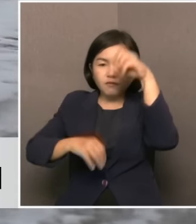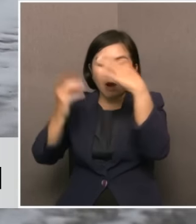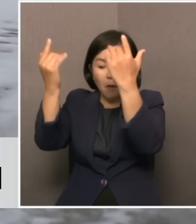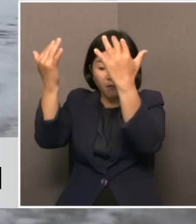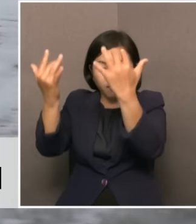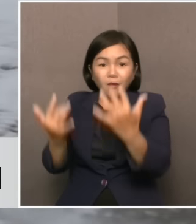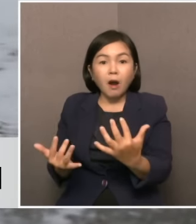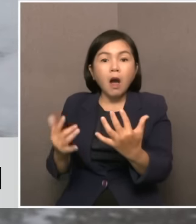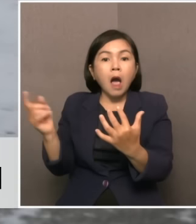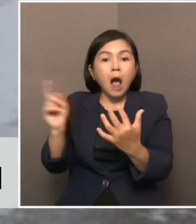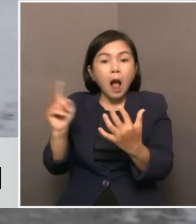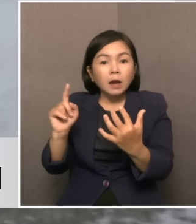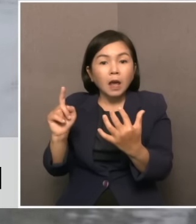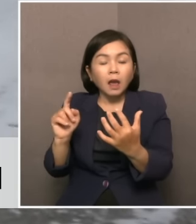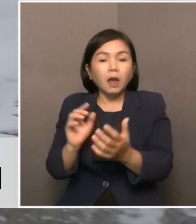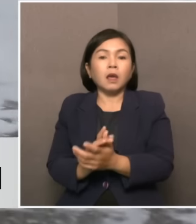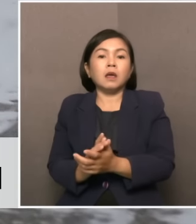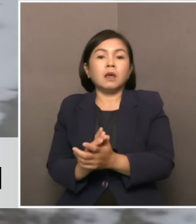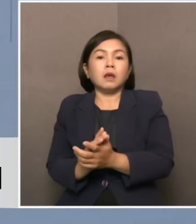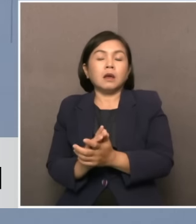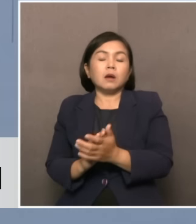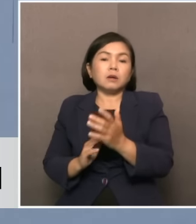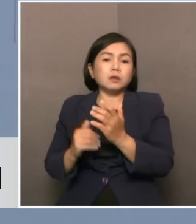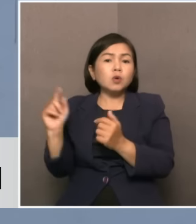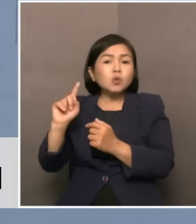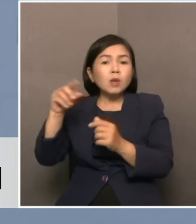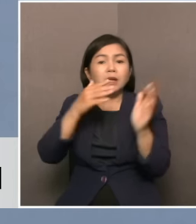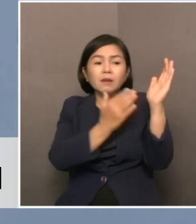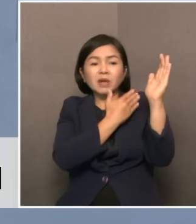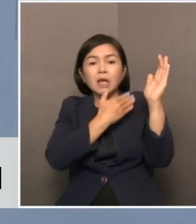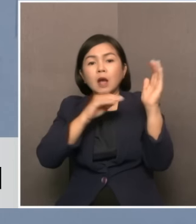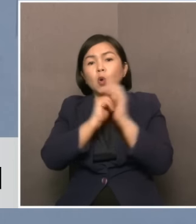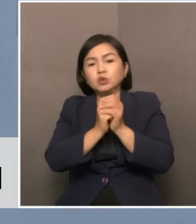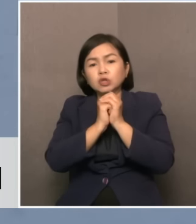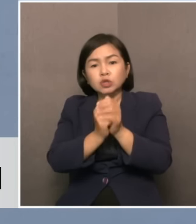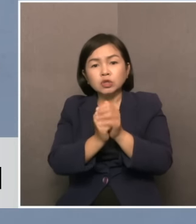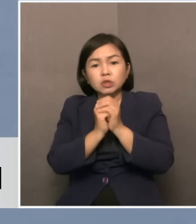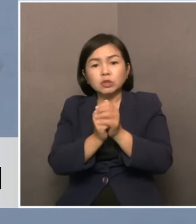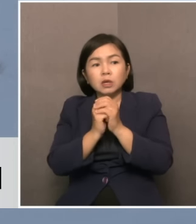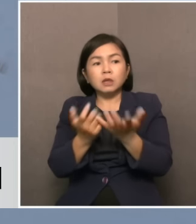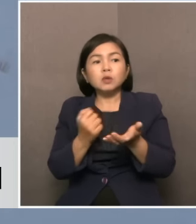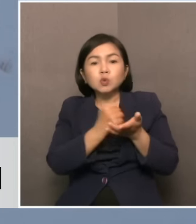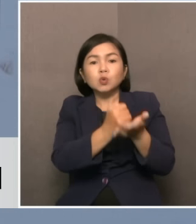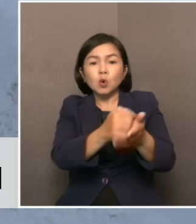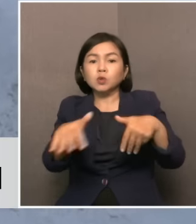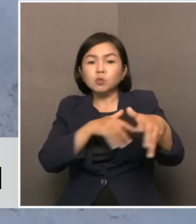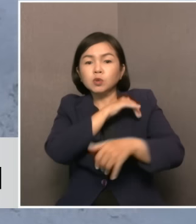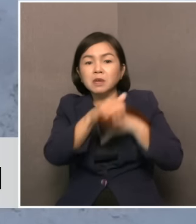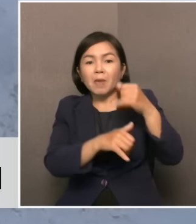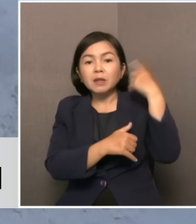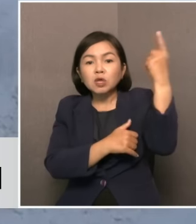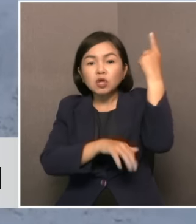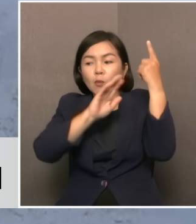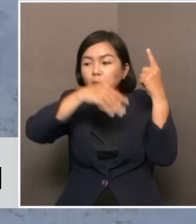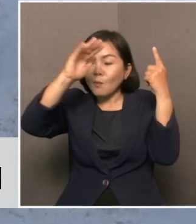ปกครองตนเองซินเจียงอุยกูอยู่ทางทิศตะวันตกเฉียงเหนือของจีนล่าสุดนี้ได้รับการช่วยเหลือปลอดภัยแล้วนะครับหลังจาก